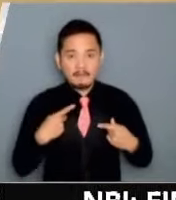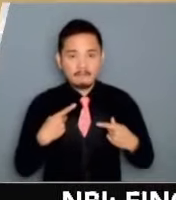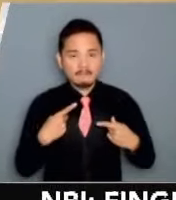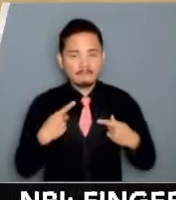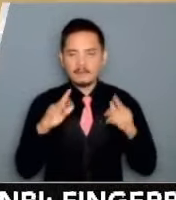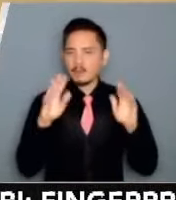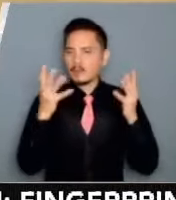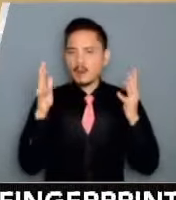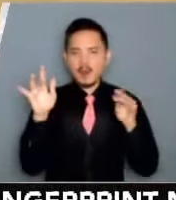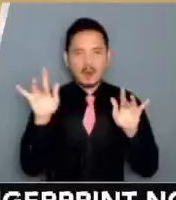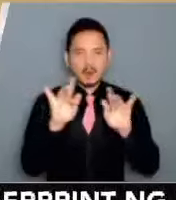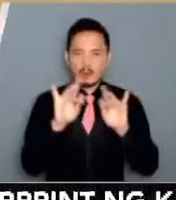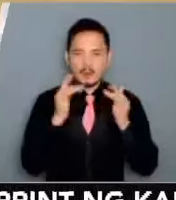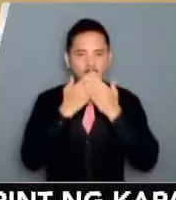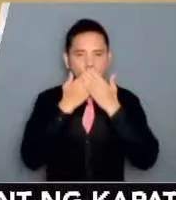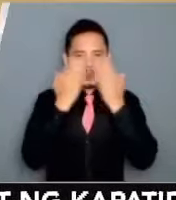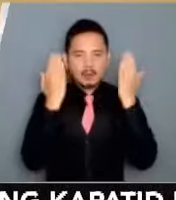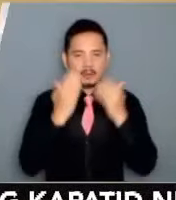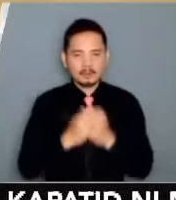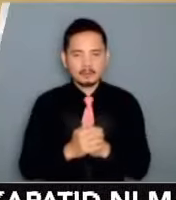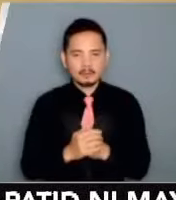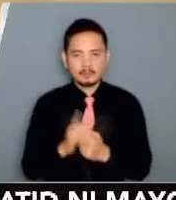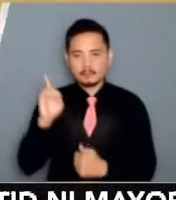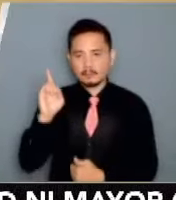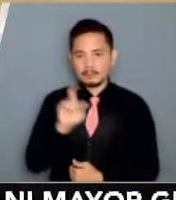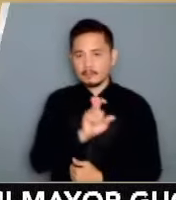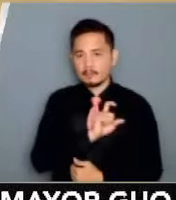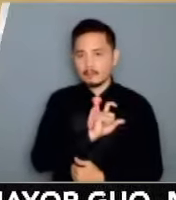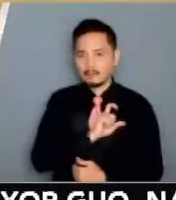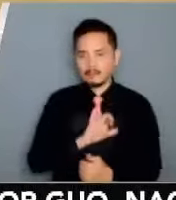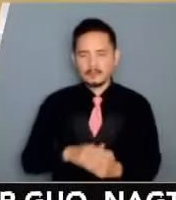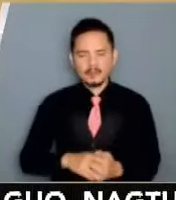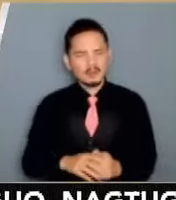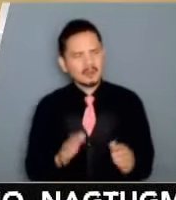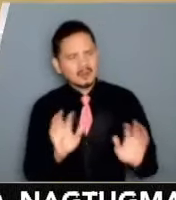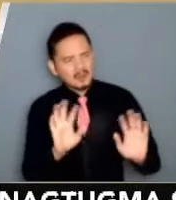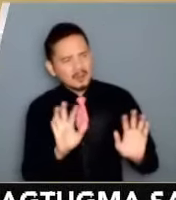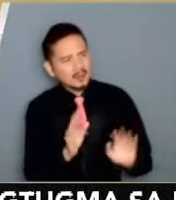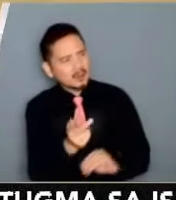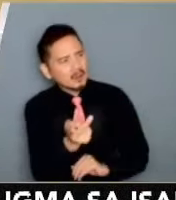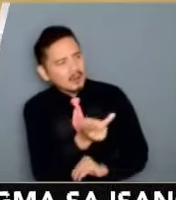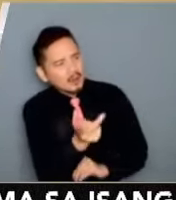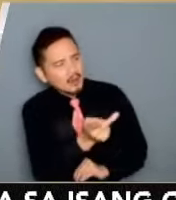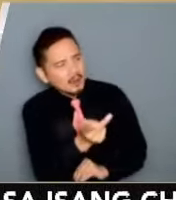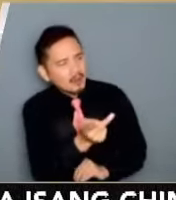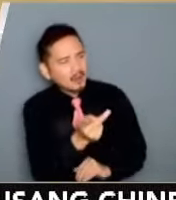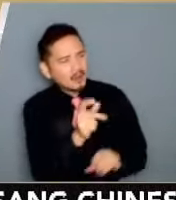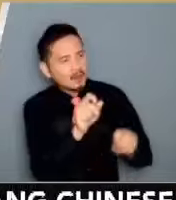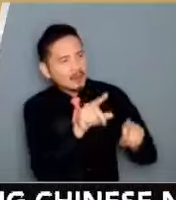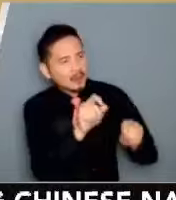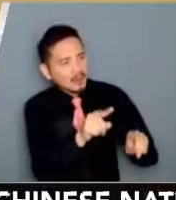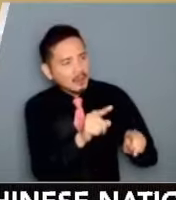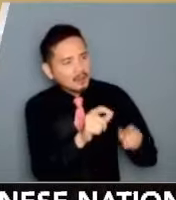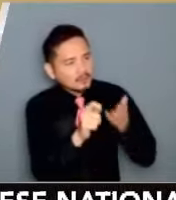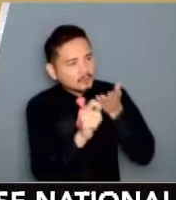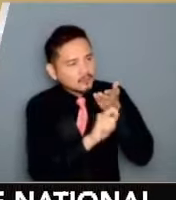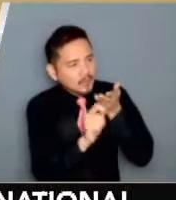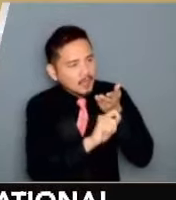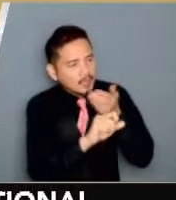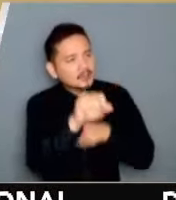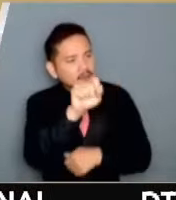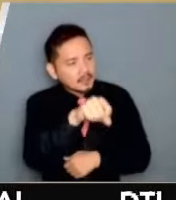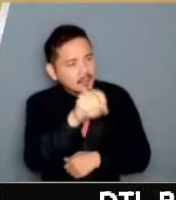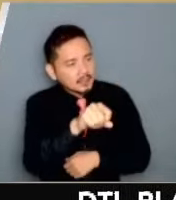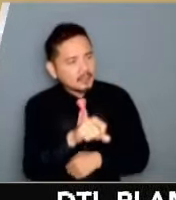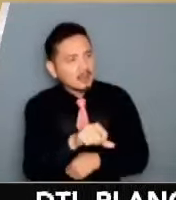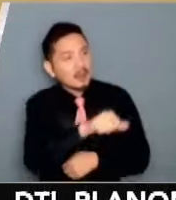namin, itong dalawa ay hindi lang pagbibinta ng droga ang kanilang gawain. At ang isa